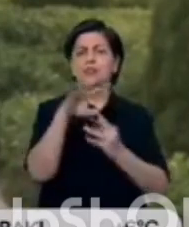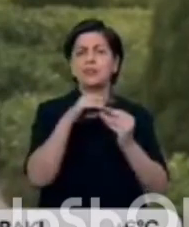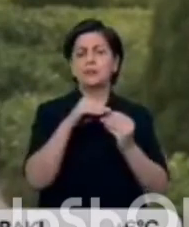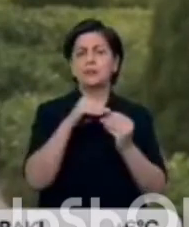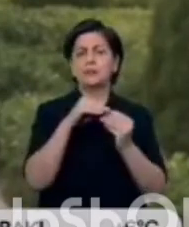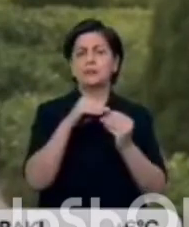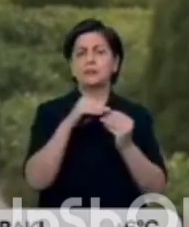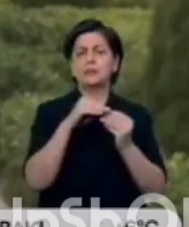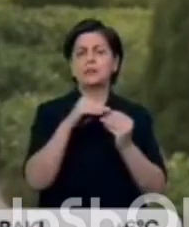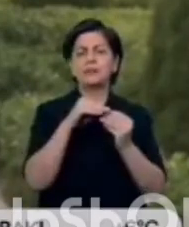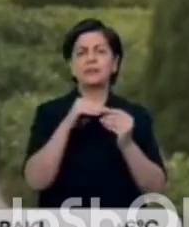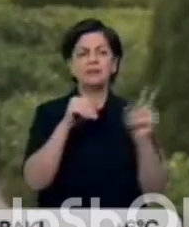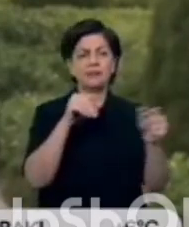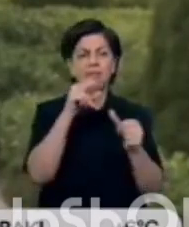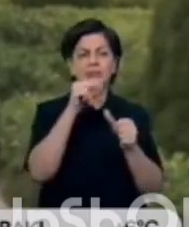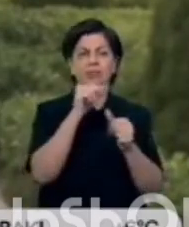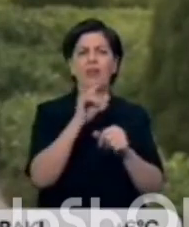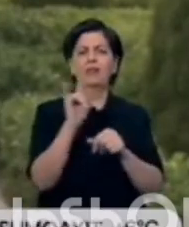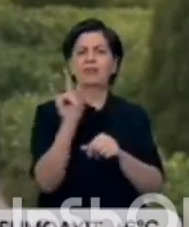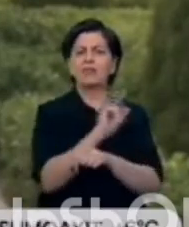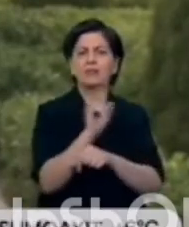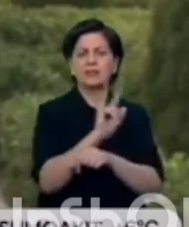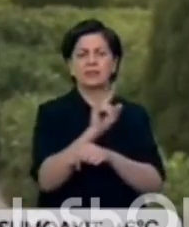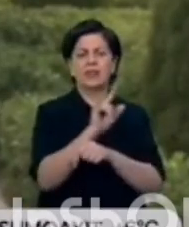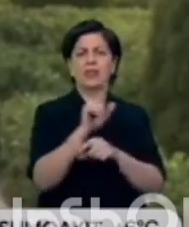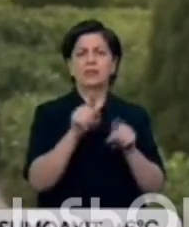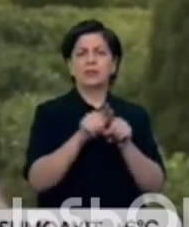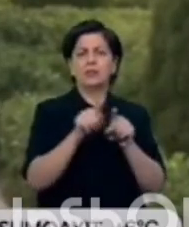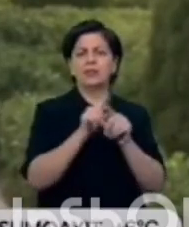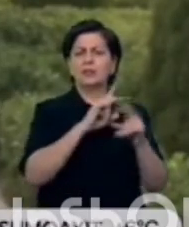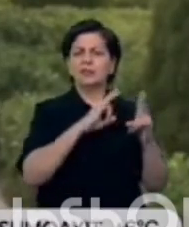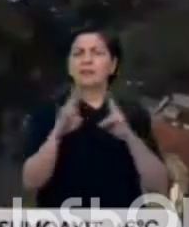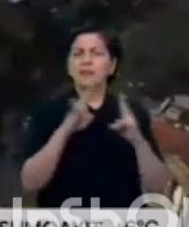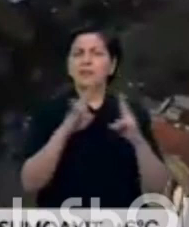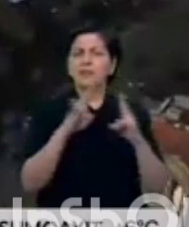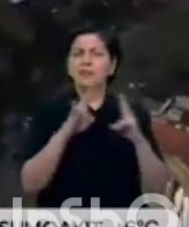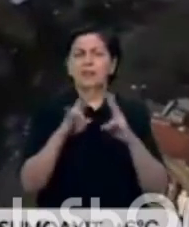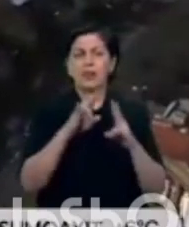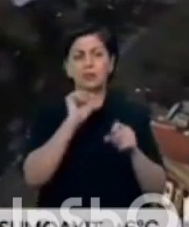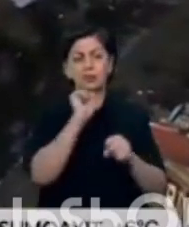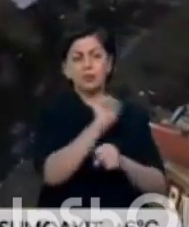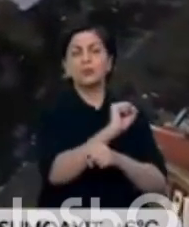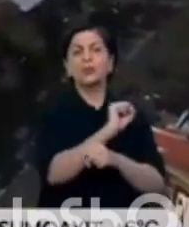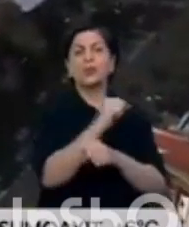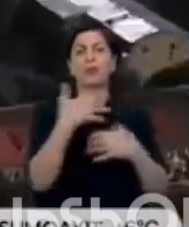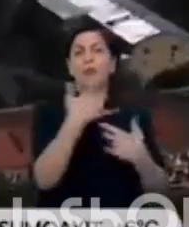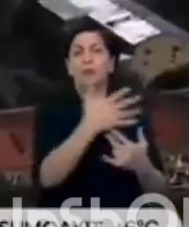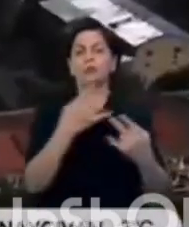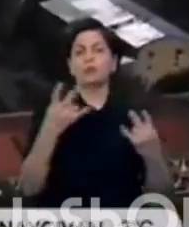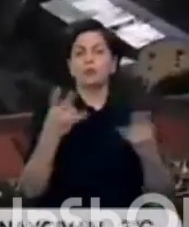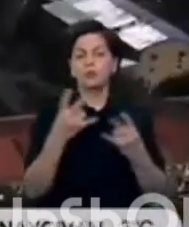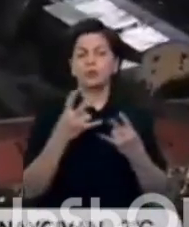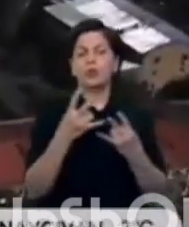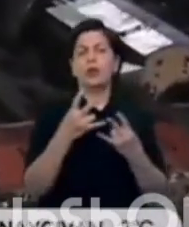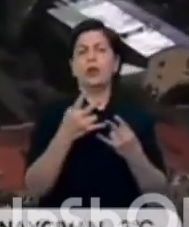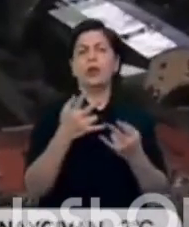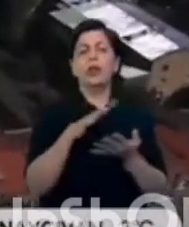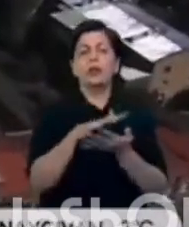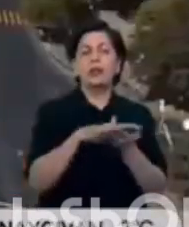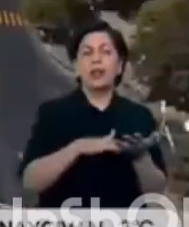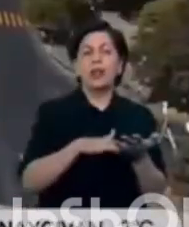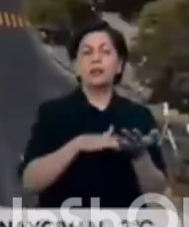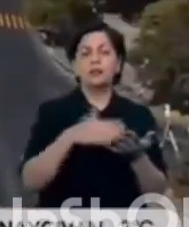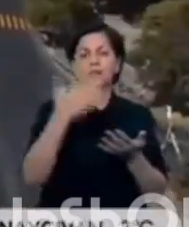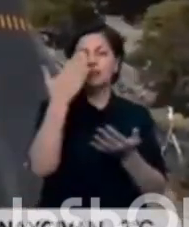da təcavüzkara, yalançıya dur deməyi bacarmalıdır. Ermənistan münaqişədən sonraki humanitar səylərə, o